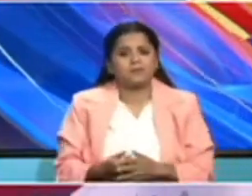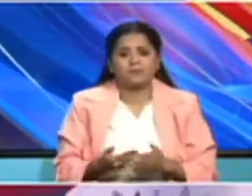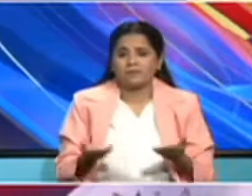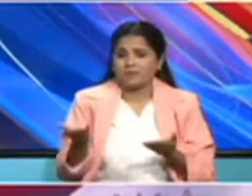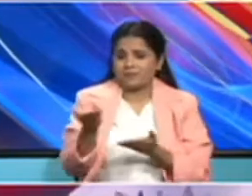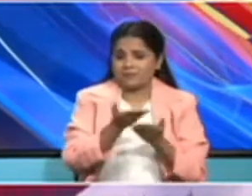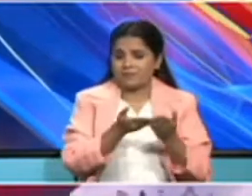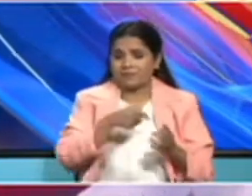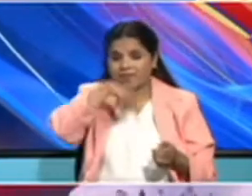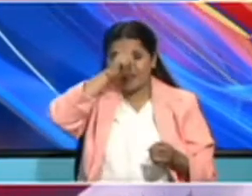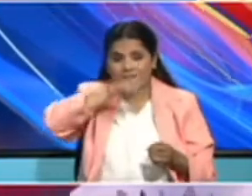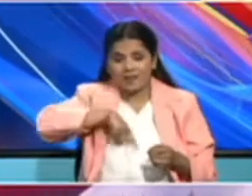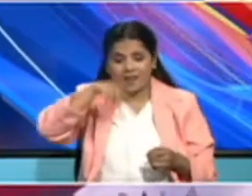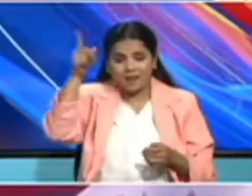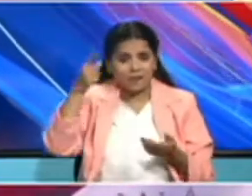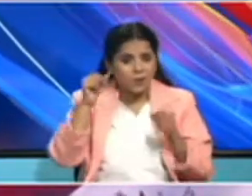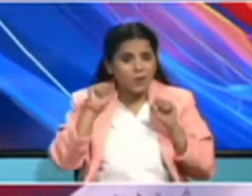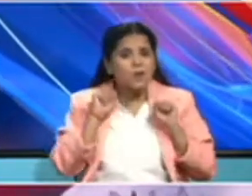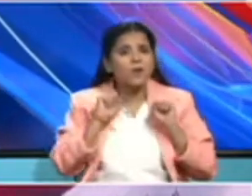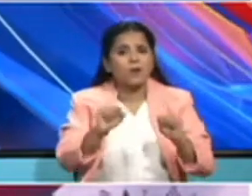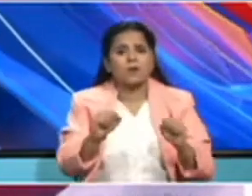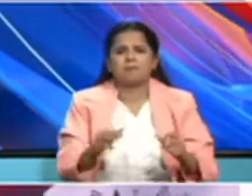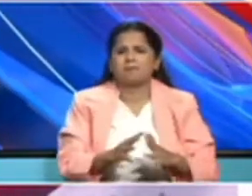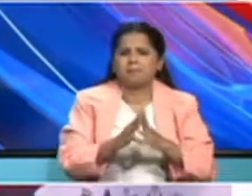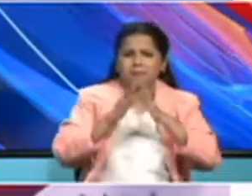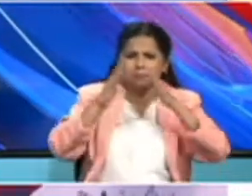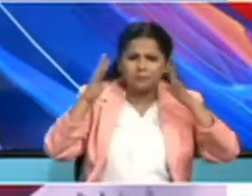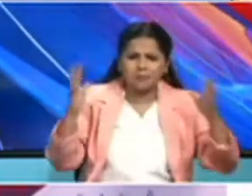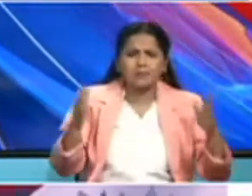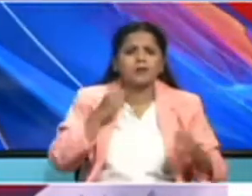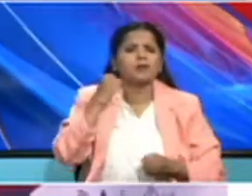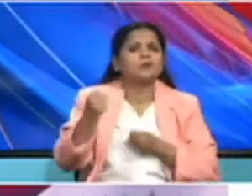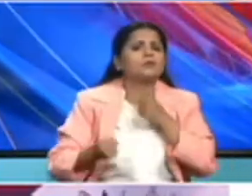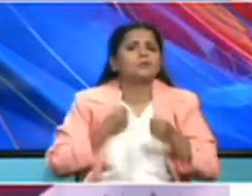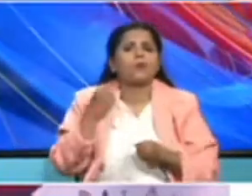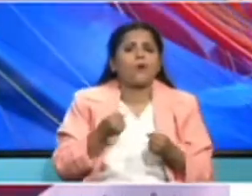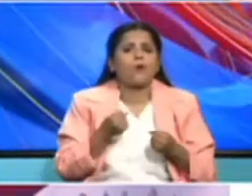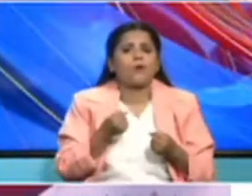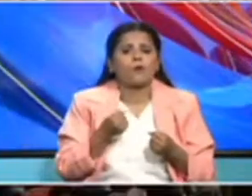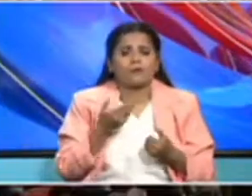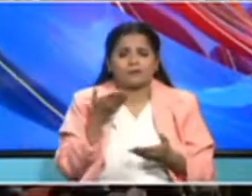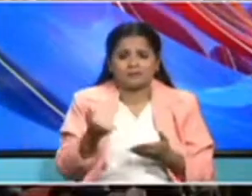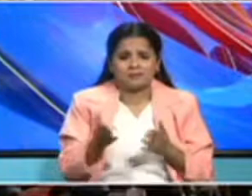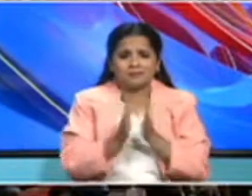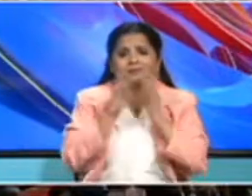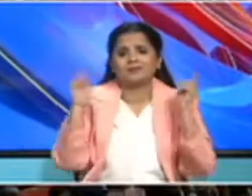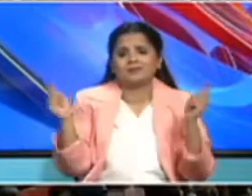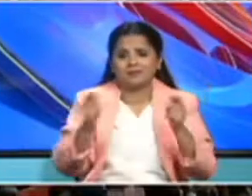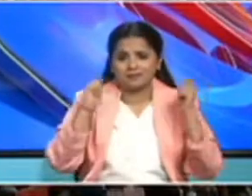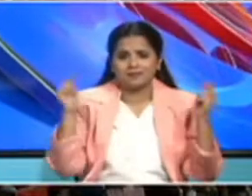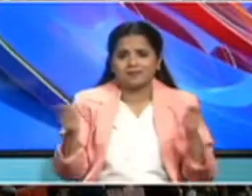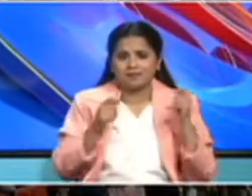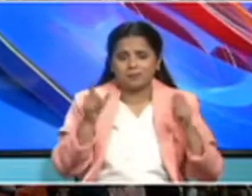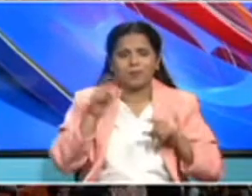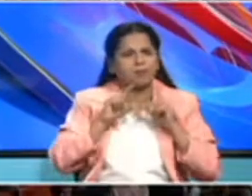और देश का सबसे बड़ा खेल उत्सव,